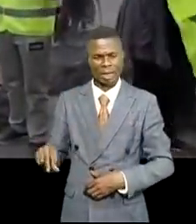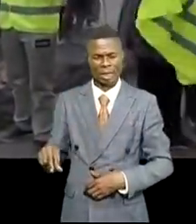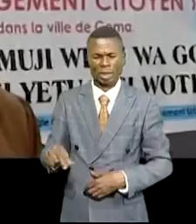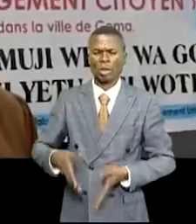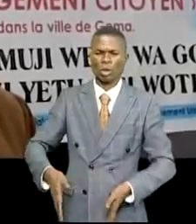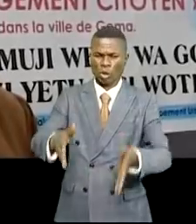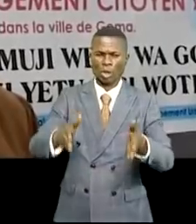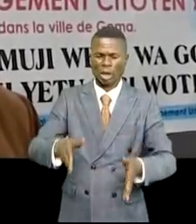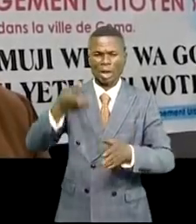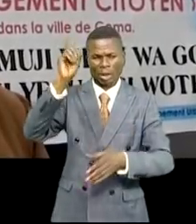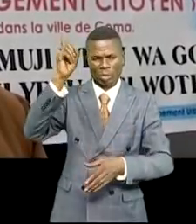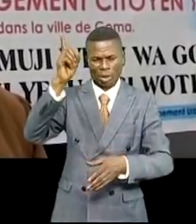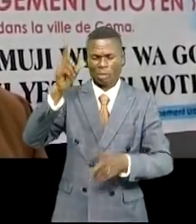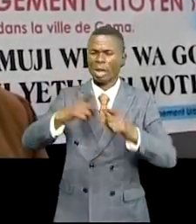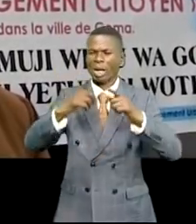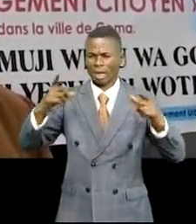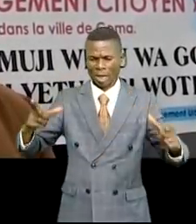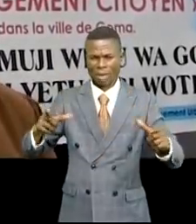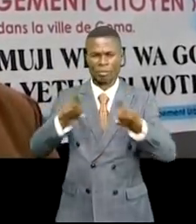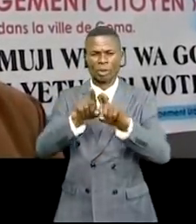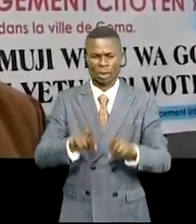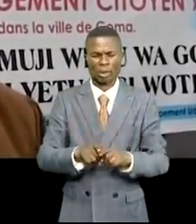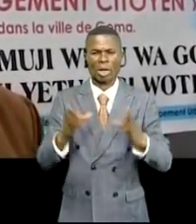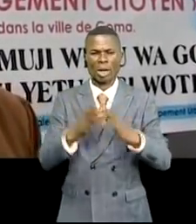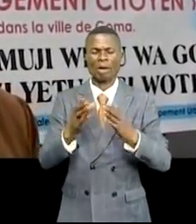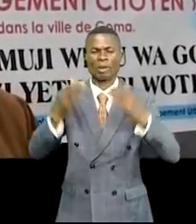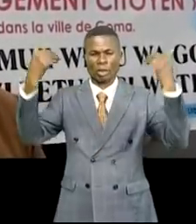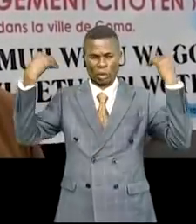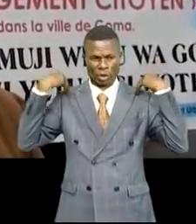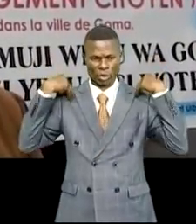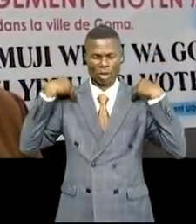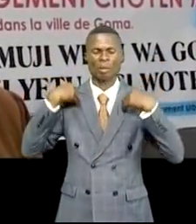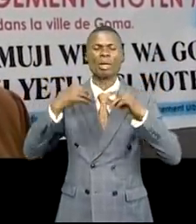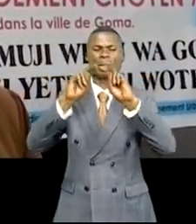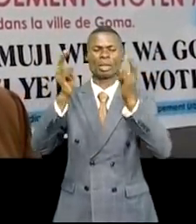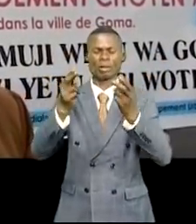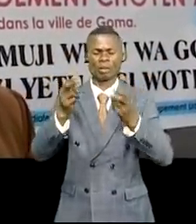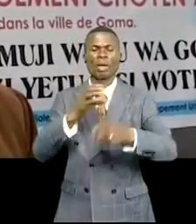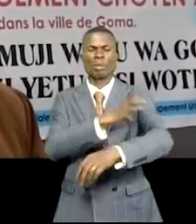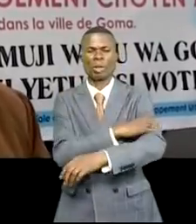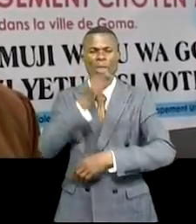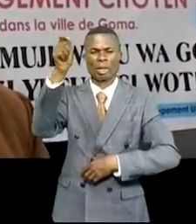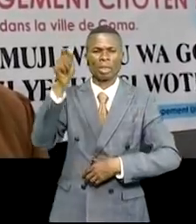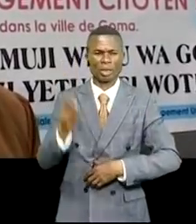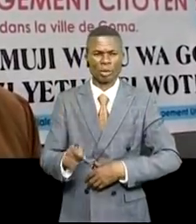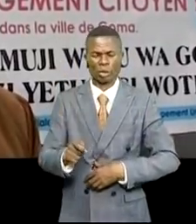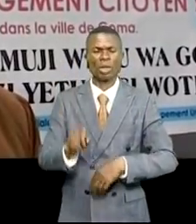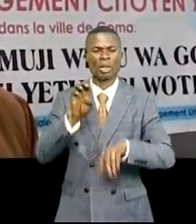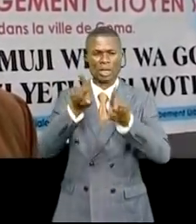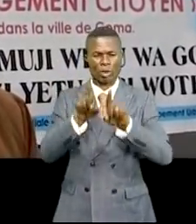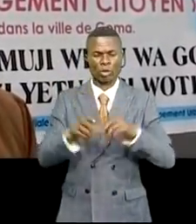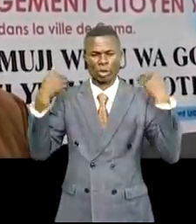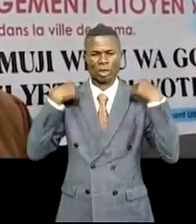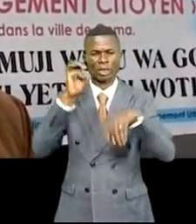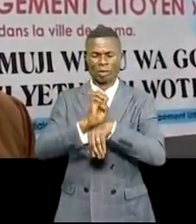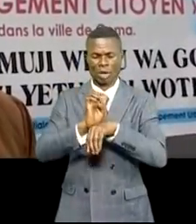artères principales, surtout avec les autorités même, aussi bien civiles, militaires que religieuses, pour